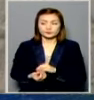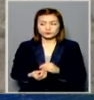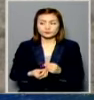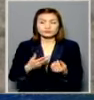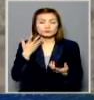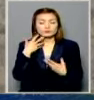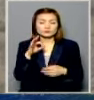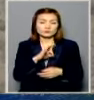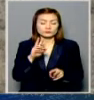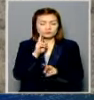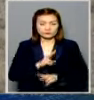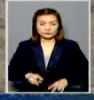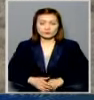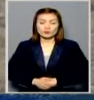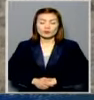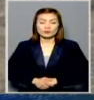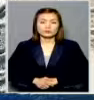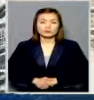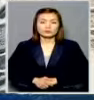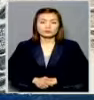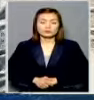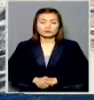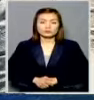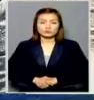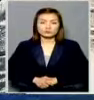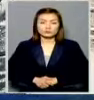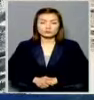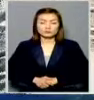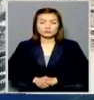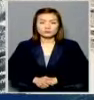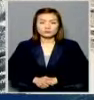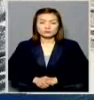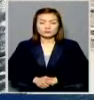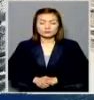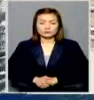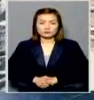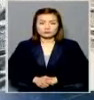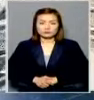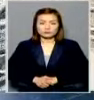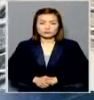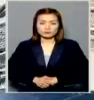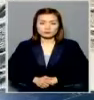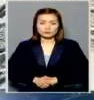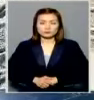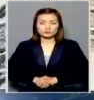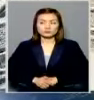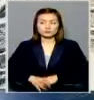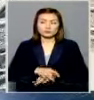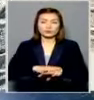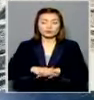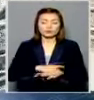қандай екені туралы еш хабар жоқ дейді ол. Ал енді сол берген шаруагерлердің